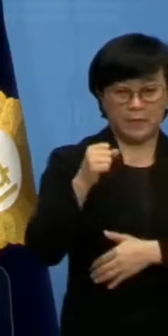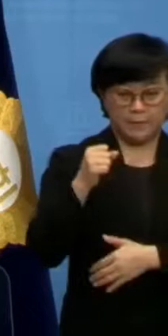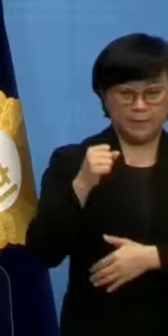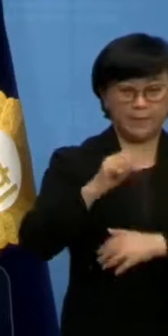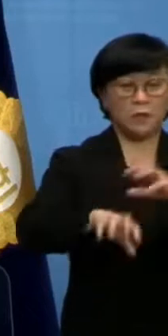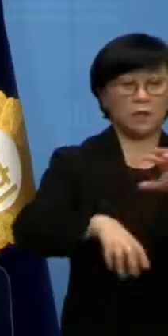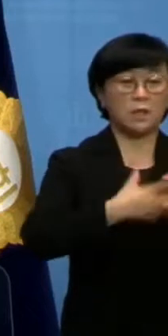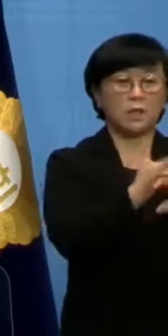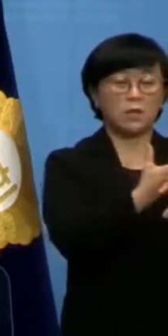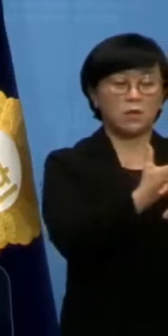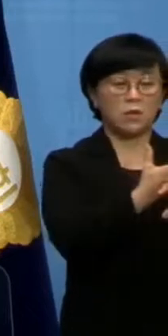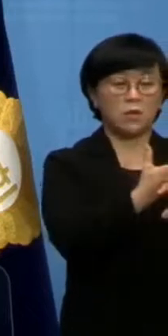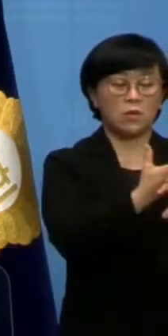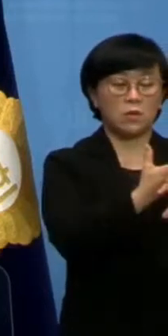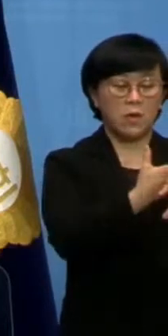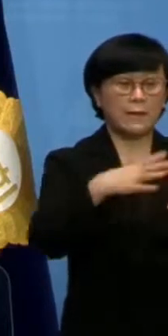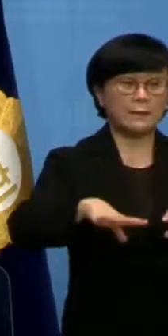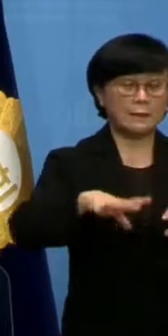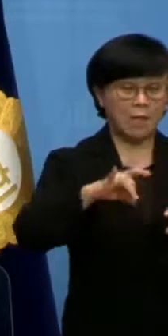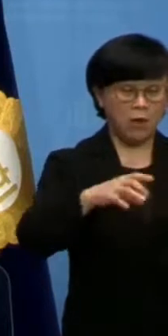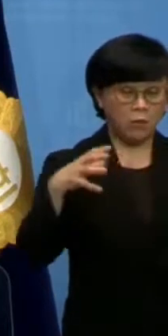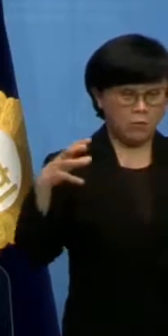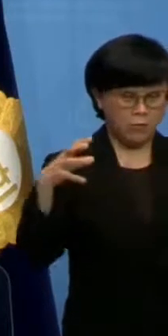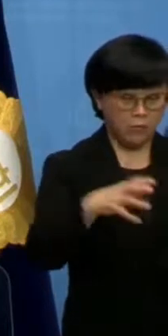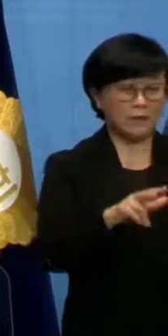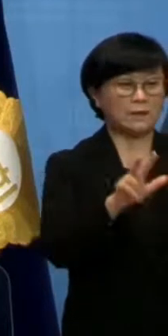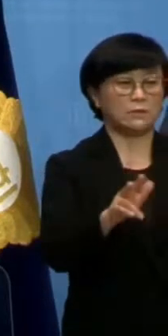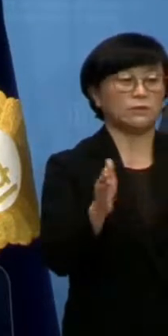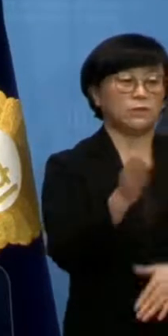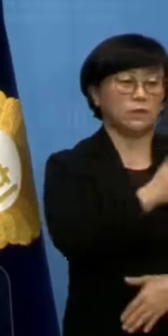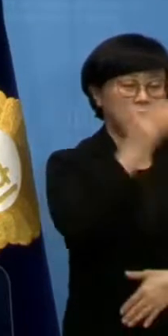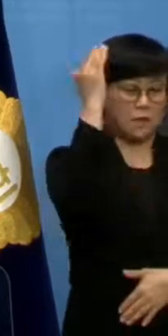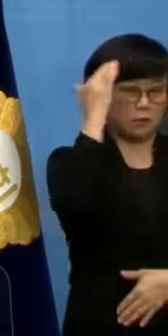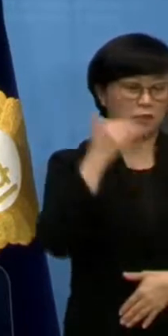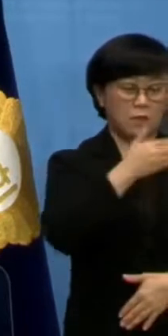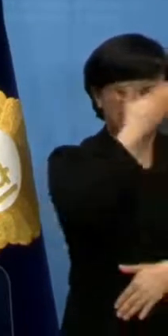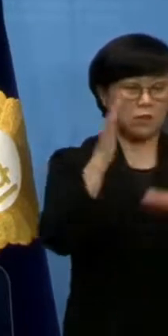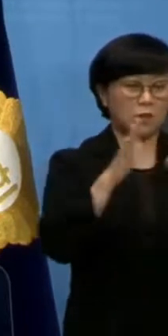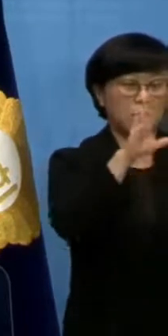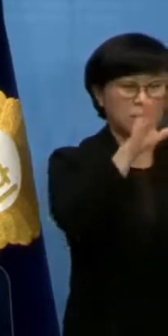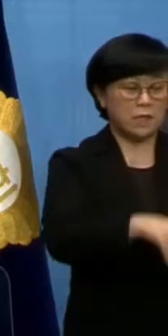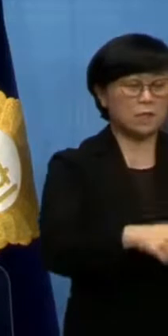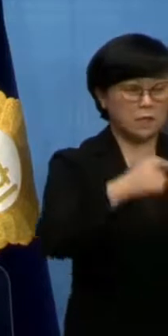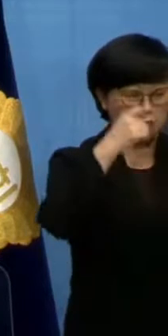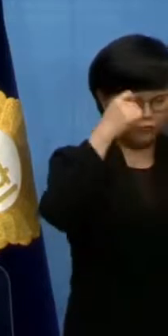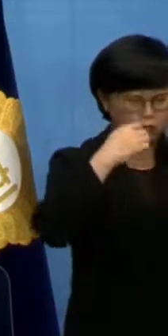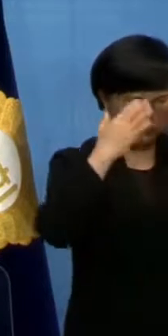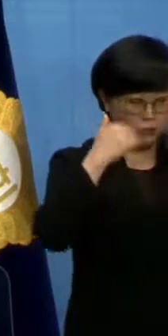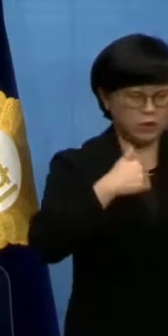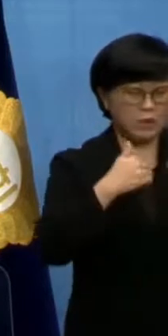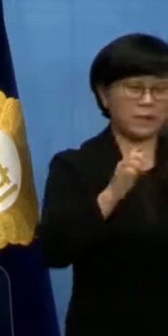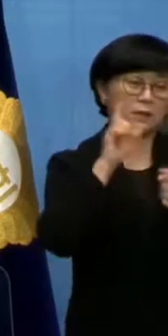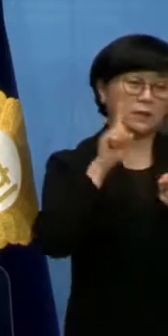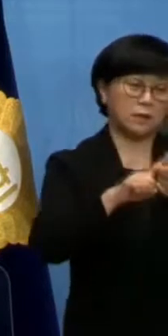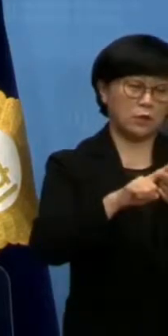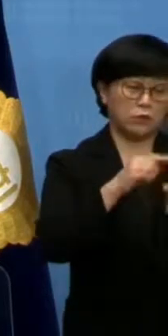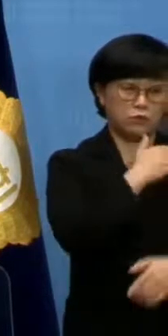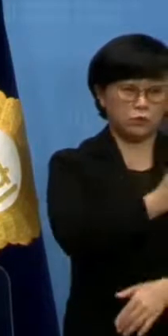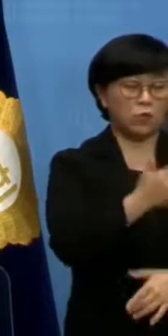개혁 쇄신 초선 의원 모임 지금부터는 대한민국 청년 세대의 눈물을 외면할 수 없어 이